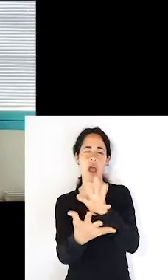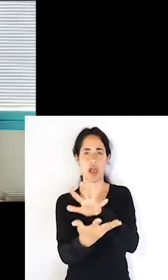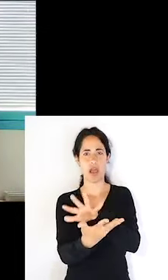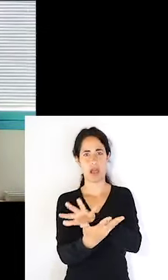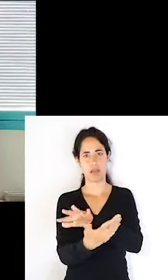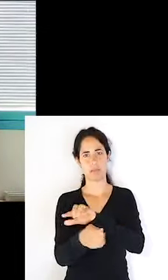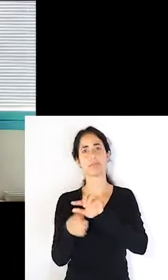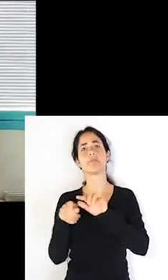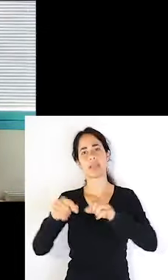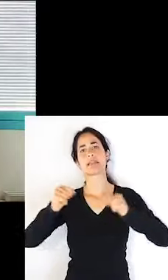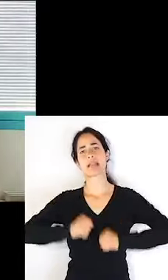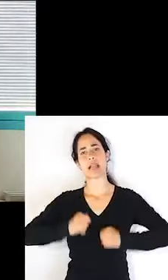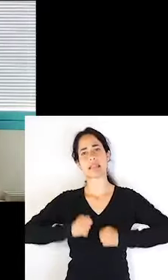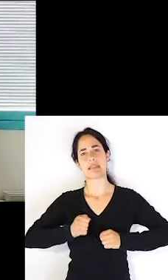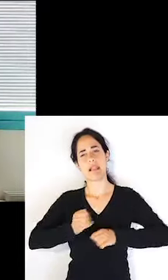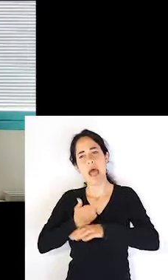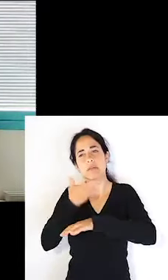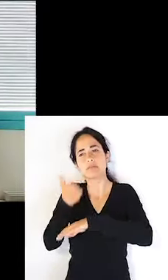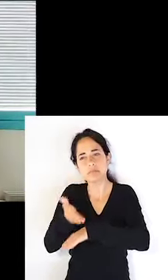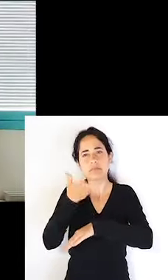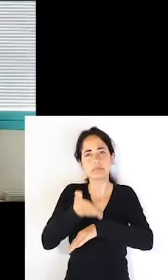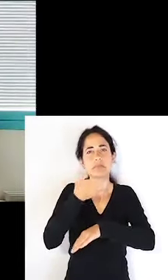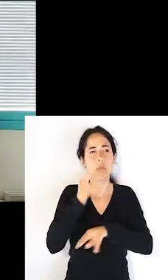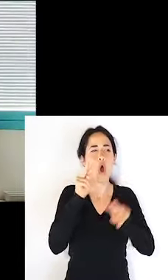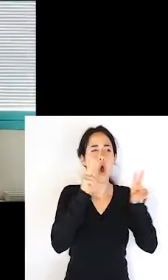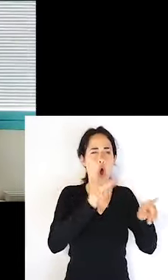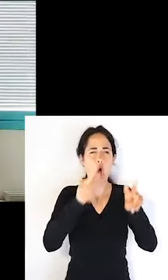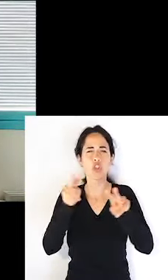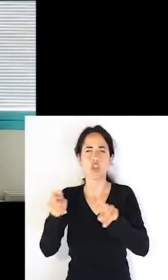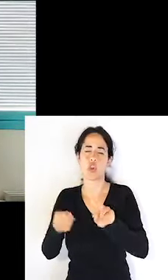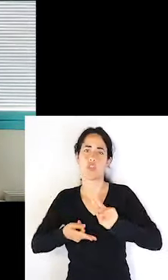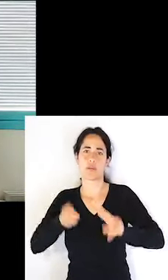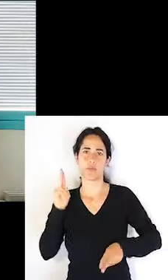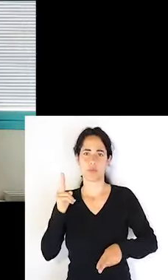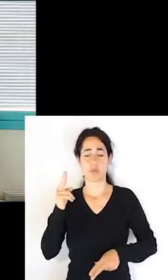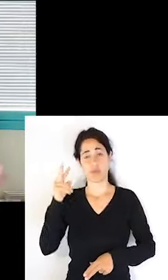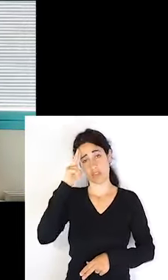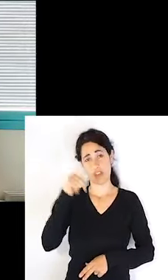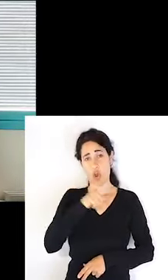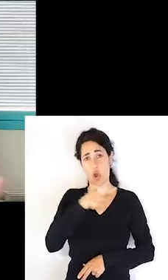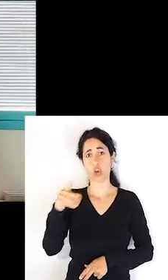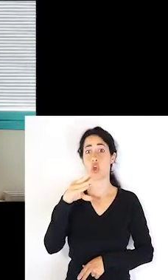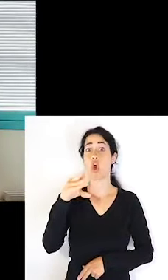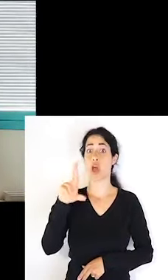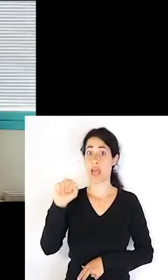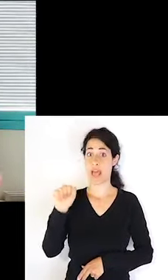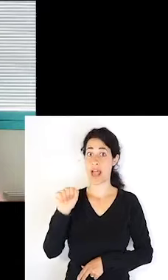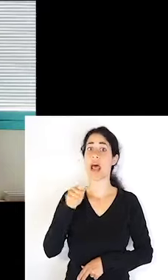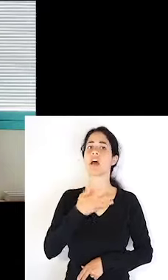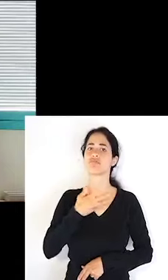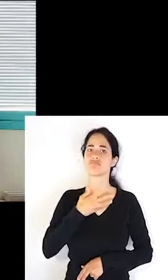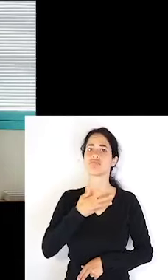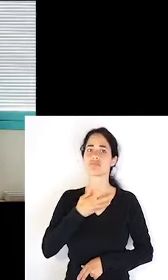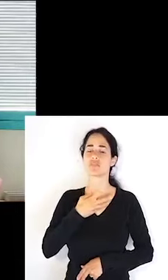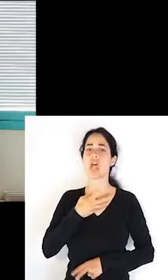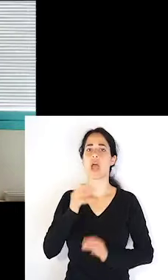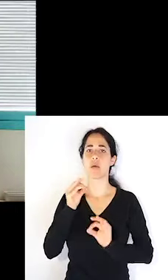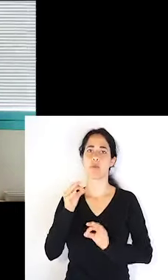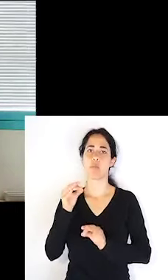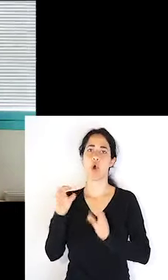peso, diciamo, della sanità dentro alle CRA. Ricordo che le CRA sono strutture comunali, dell'Unione dei